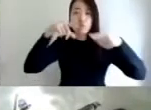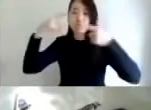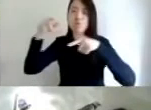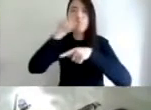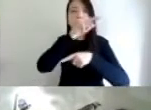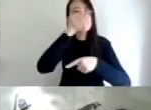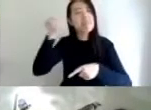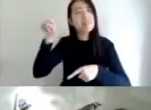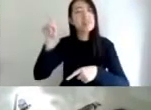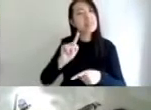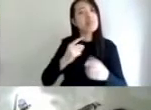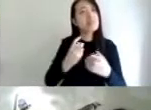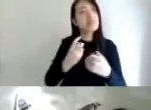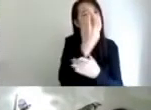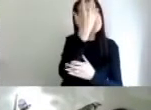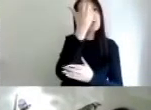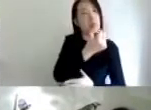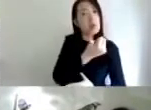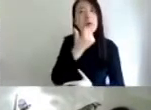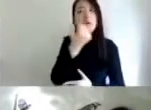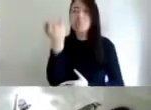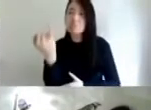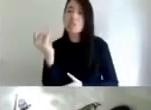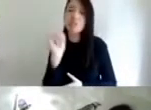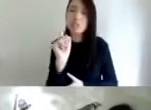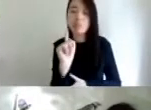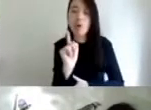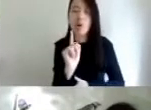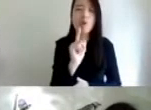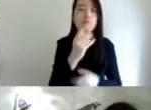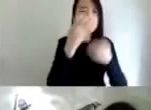啦，結構係良唔良好啦。